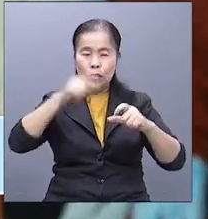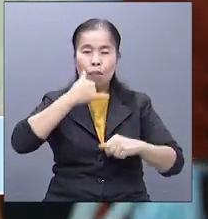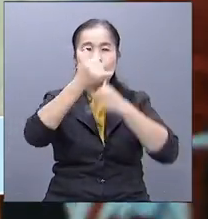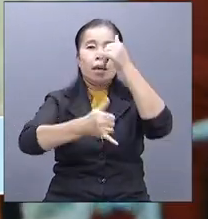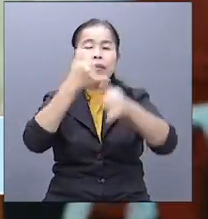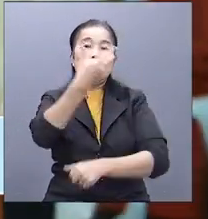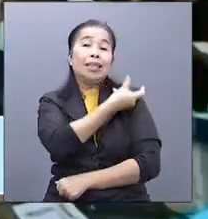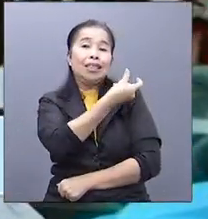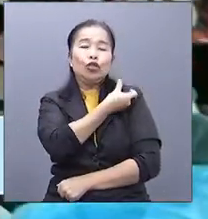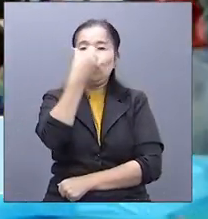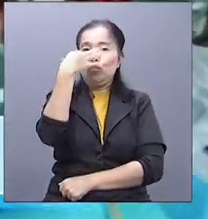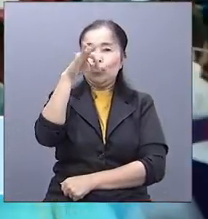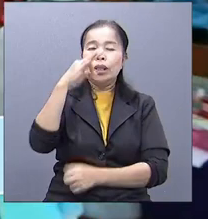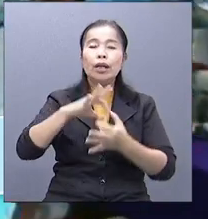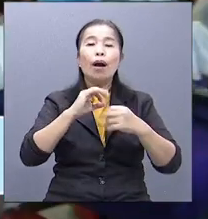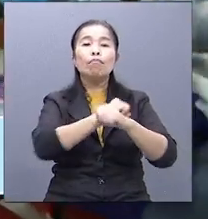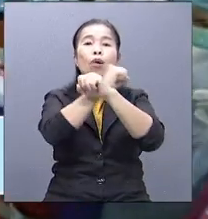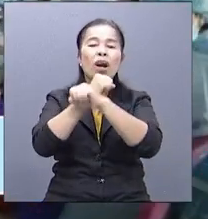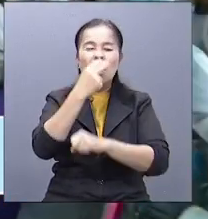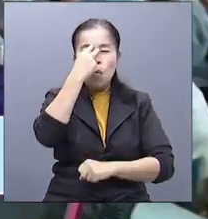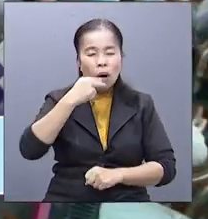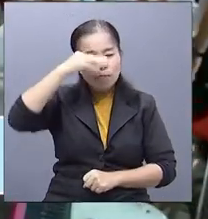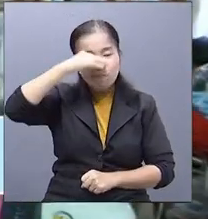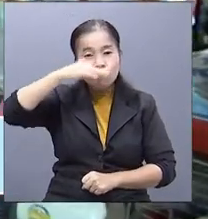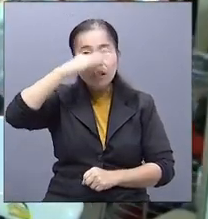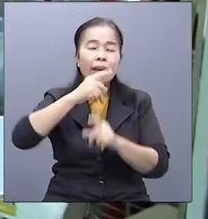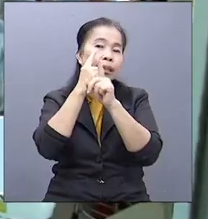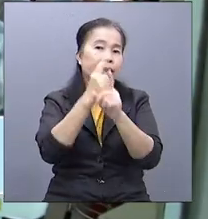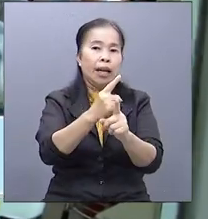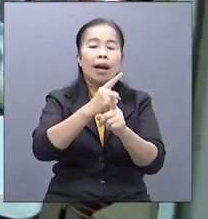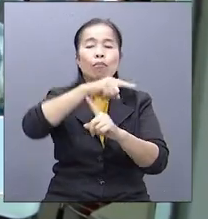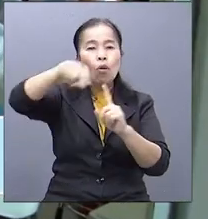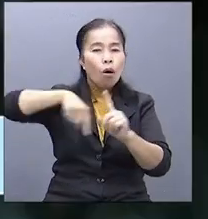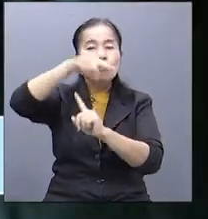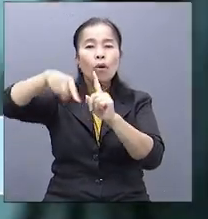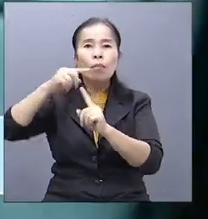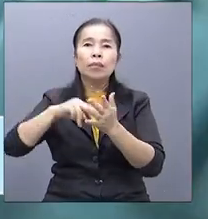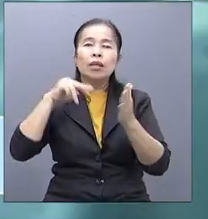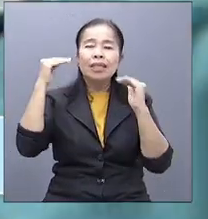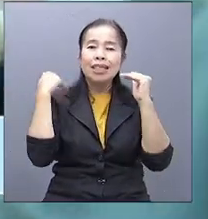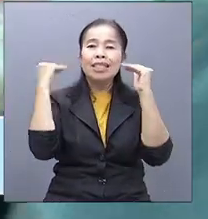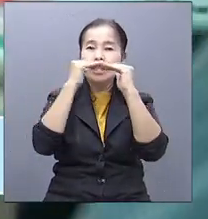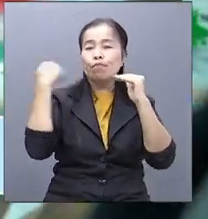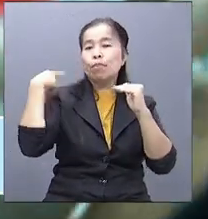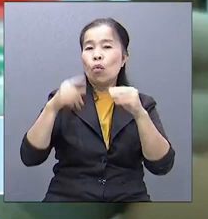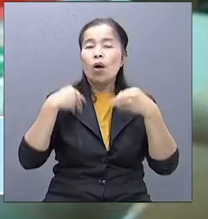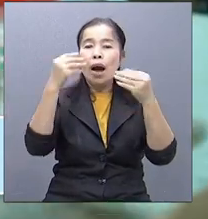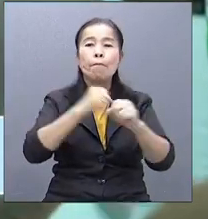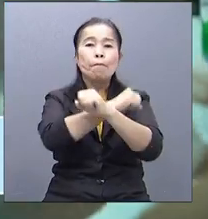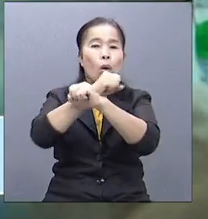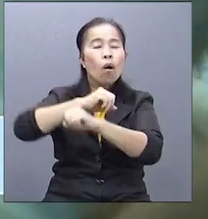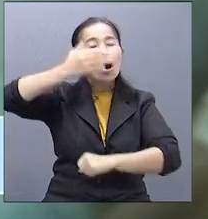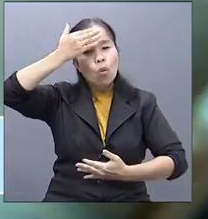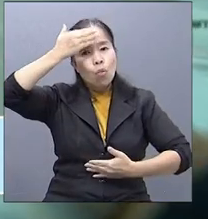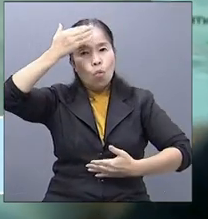นะครับกับบริการวัคซีนป้องกันโรคไข้หวัดใหญ่ตามฤดูกาลครับเป็นสิทธิประโยชน์สร้างเสริมสุขภาพและป้องกันโรคภายใต้กองทุน